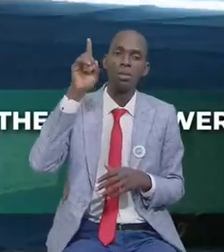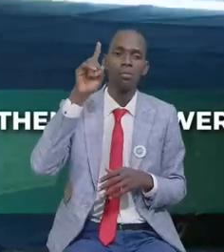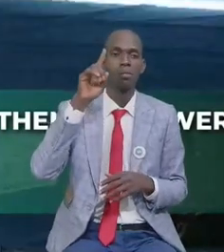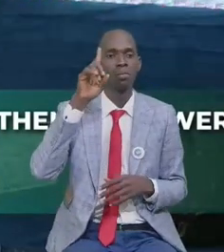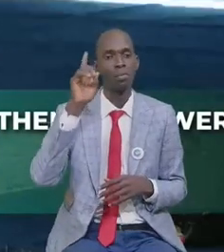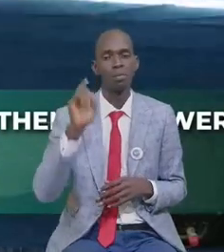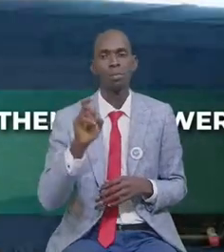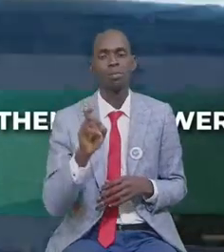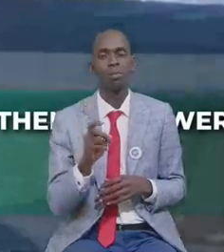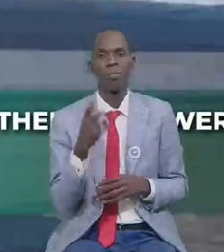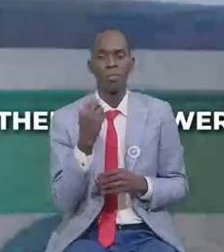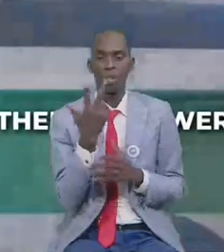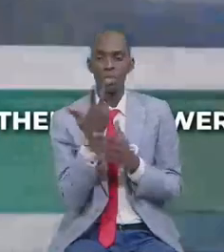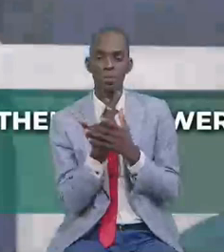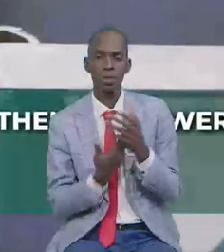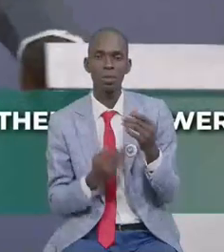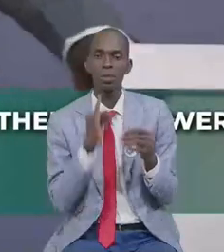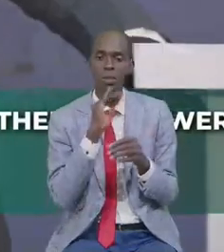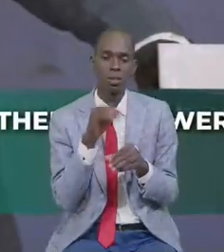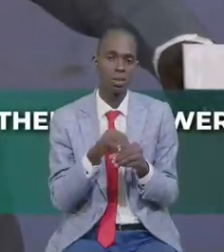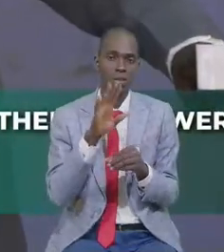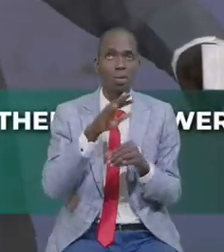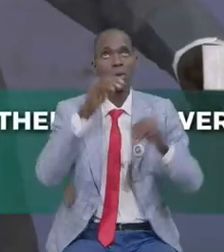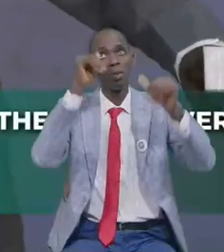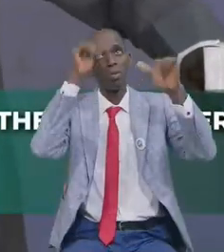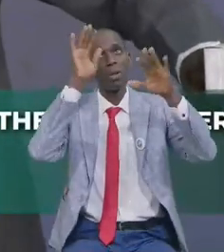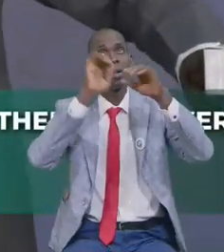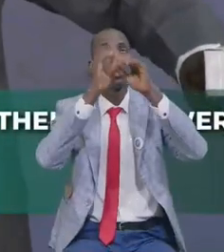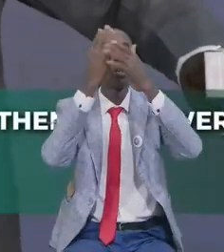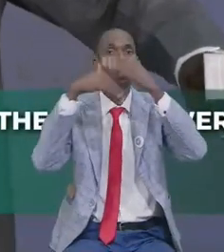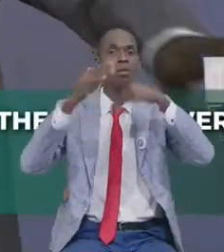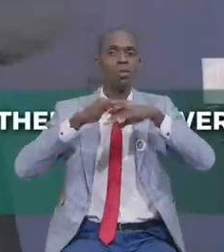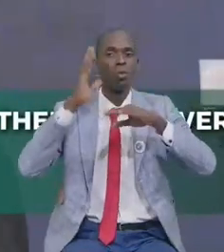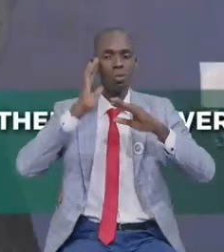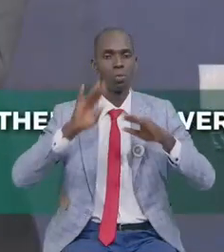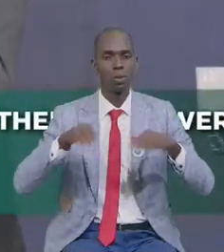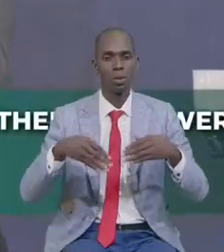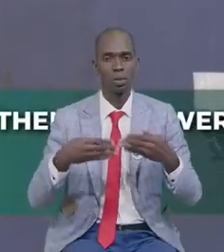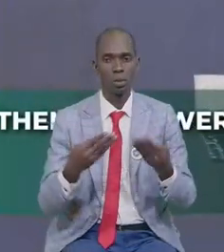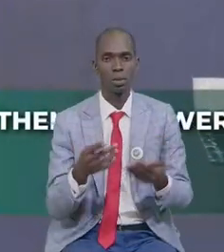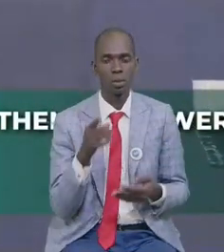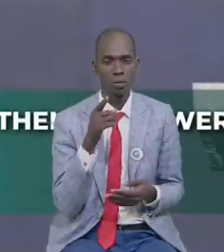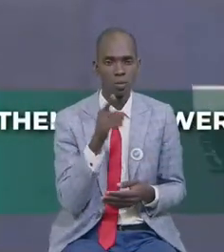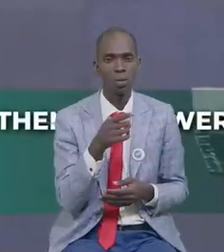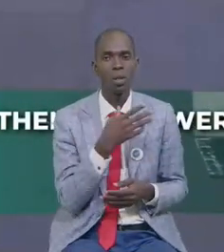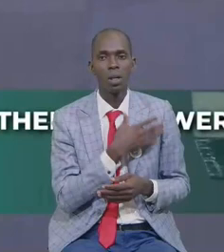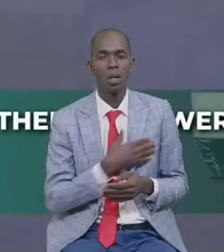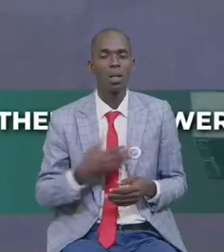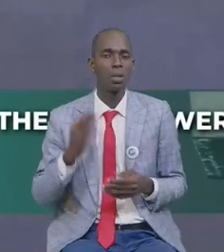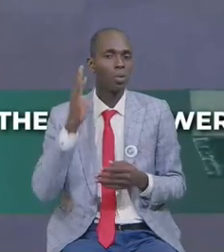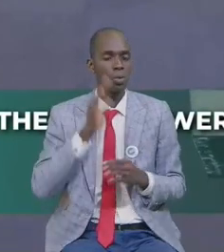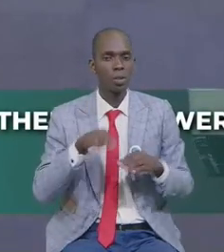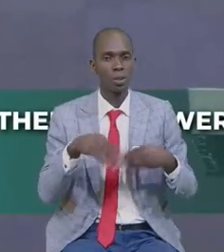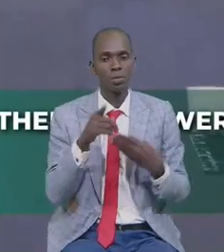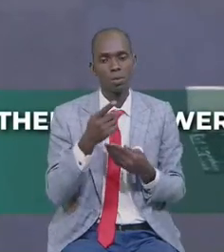La Trinité impliquée, le Père Céleste donnera. Il donnera le